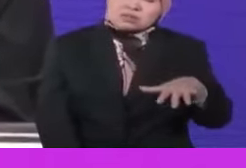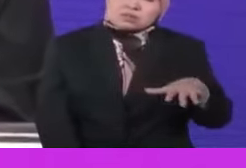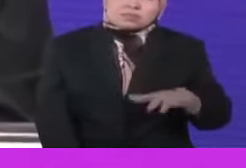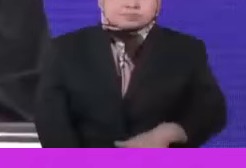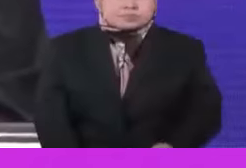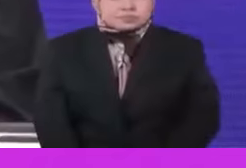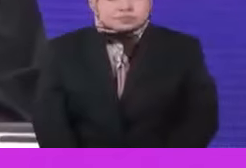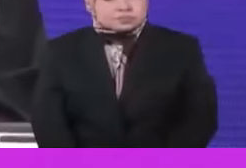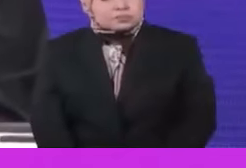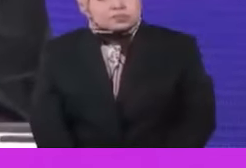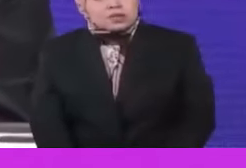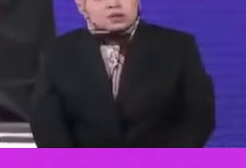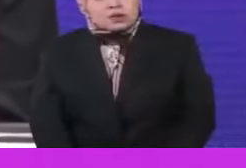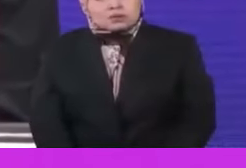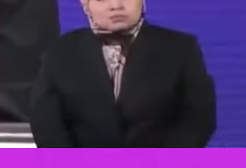الرحيم.